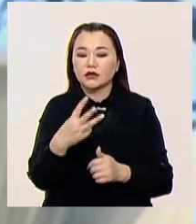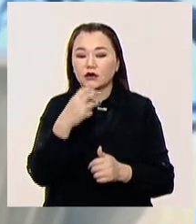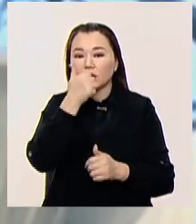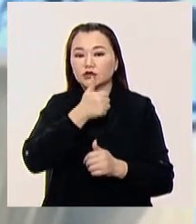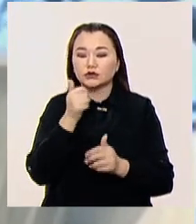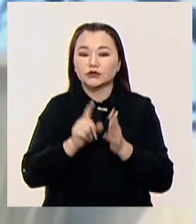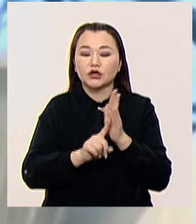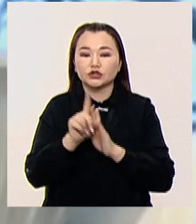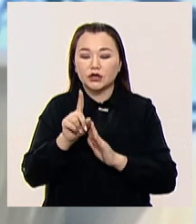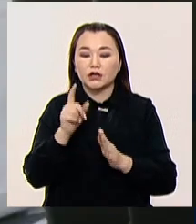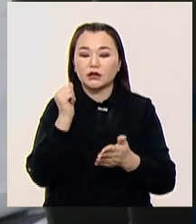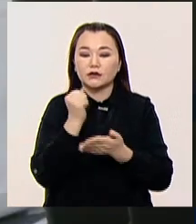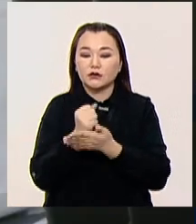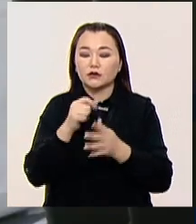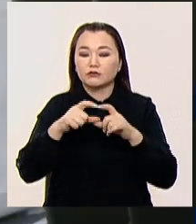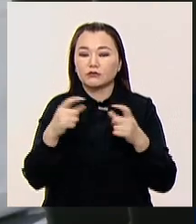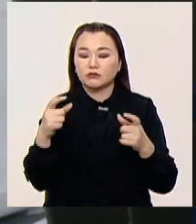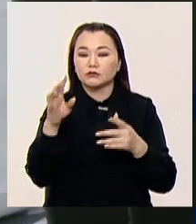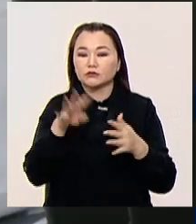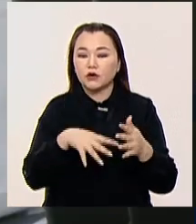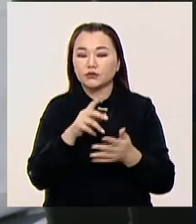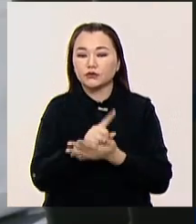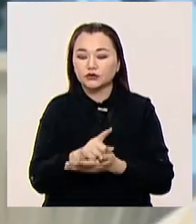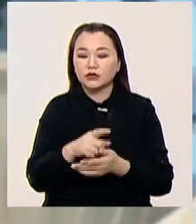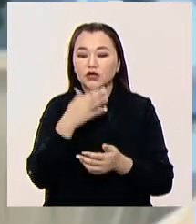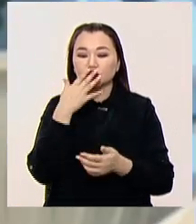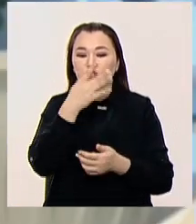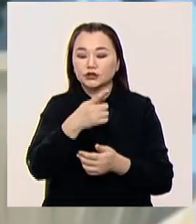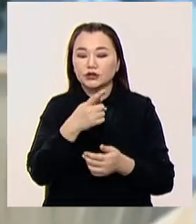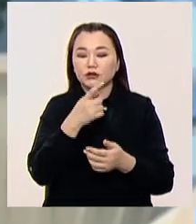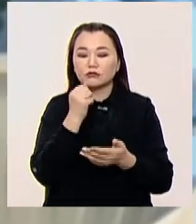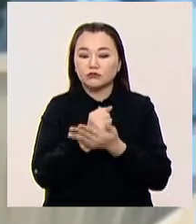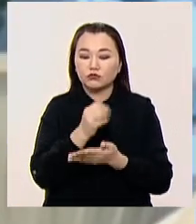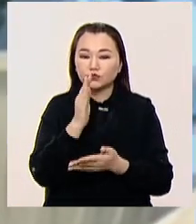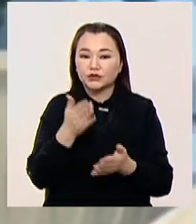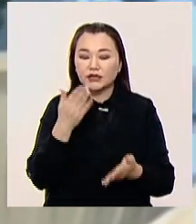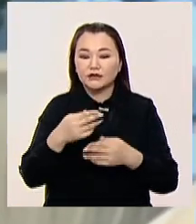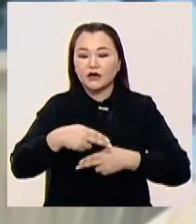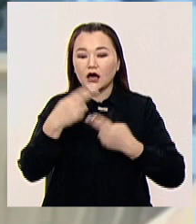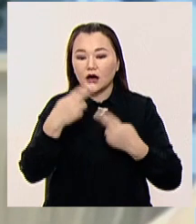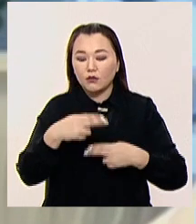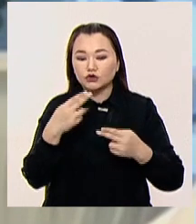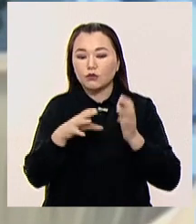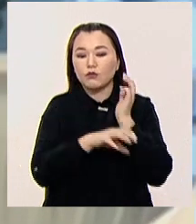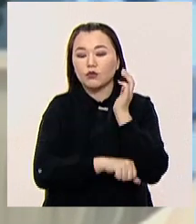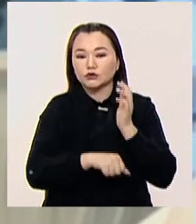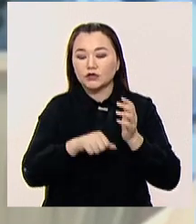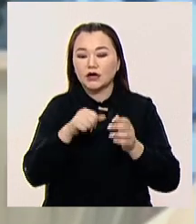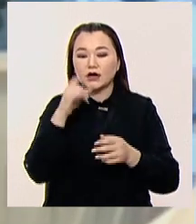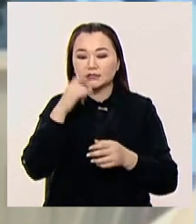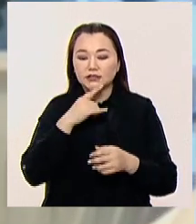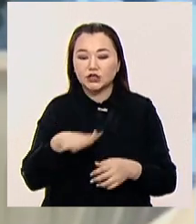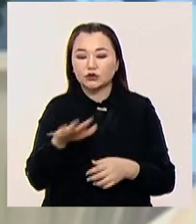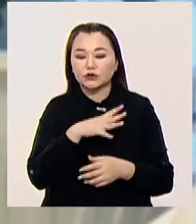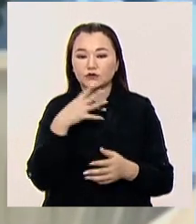бастап таңбалау болу керек. Оны шет елде таңбалауға болады. Болмаса мына таможняны өткен соң Қазақстан